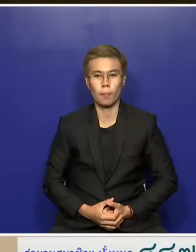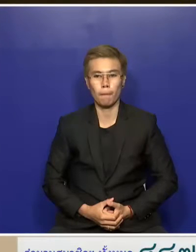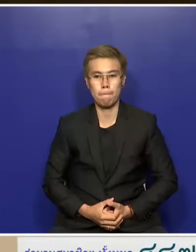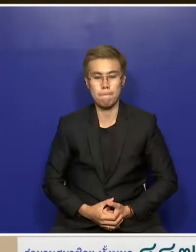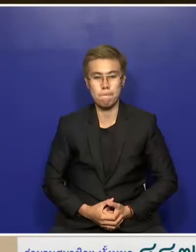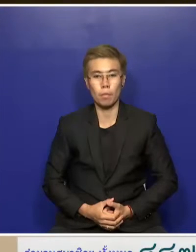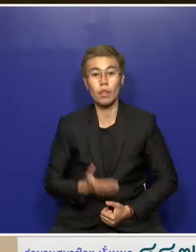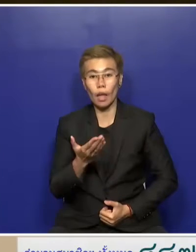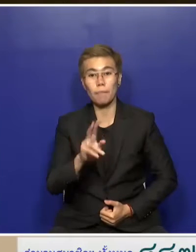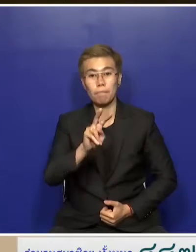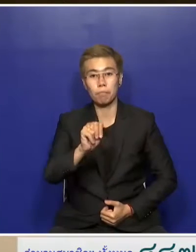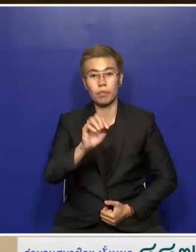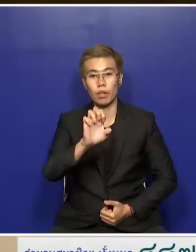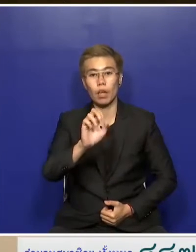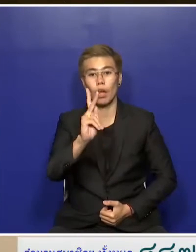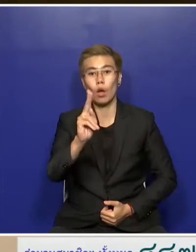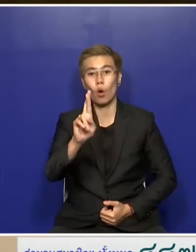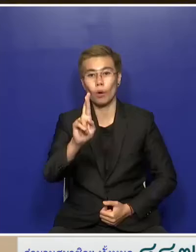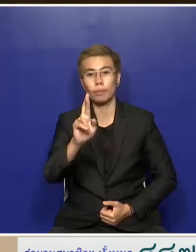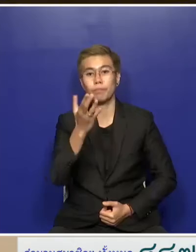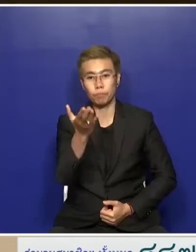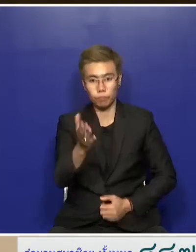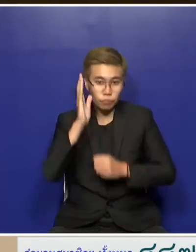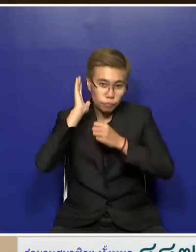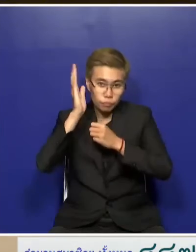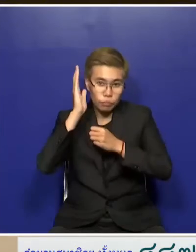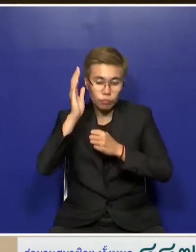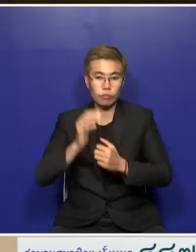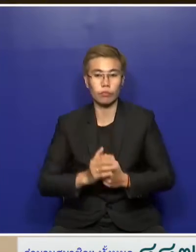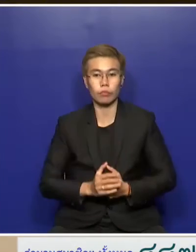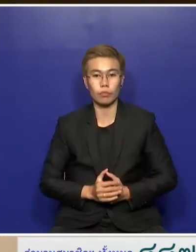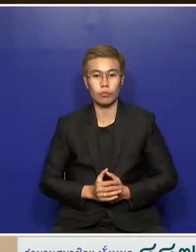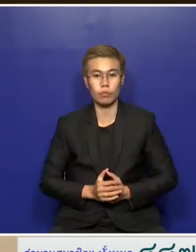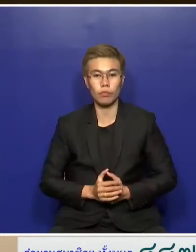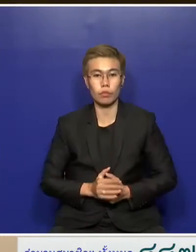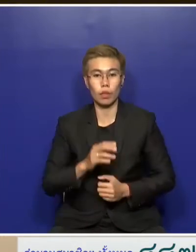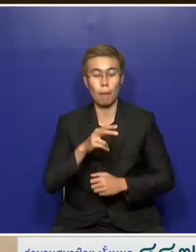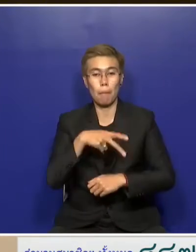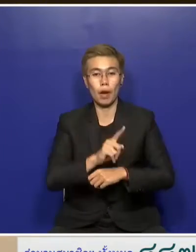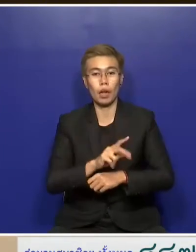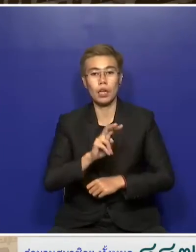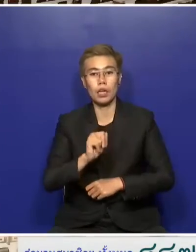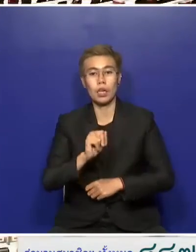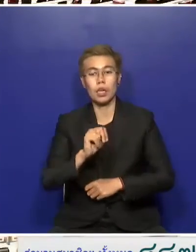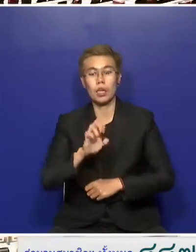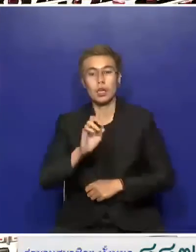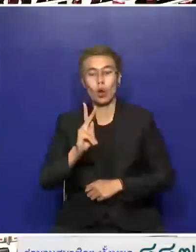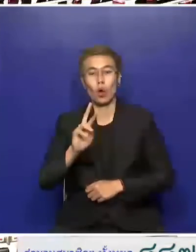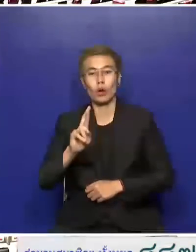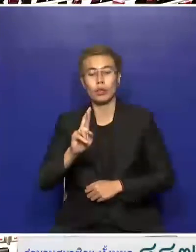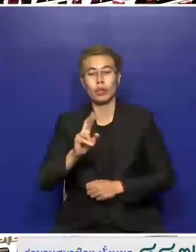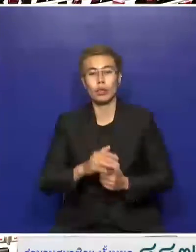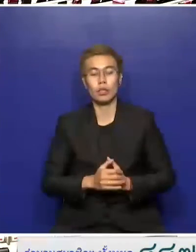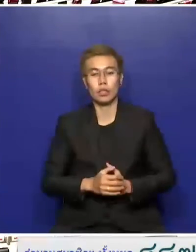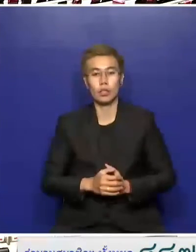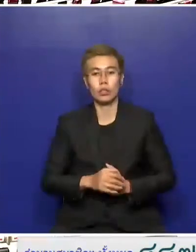ท่านนิกรณครับ เชิญครัการเวีนท่านมาทานทคลบ ผมนคอนจำดงสมชิษภาพผแทนและสดอน